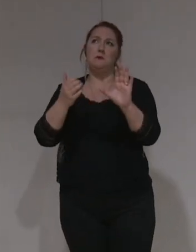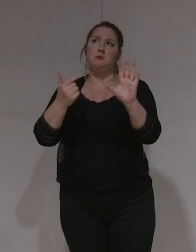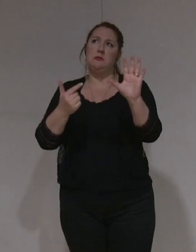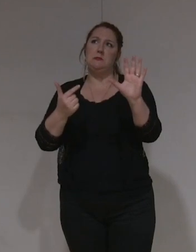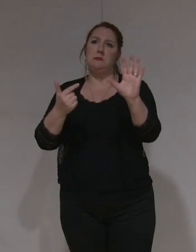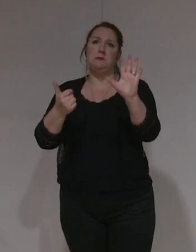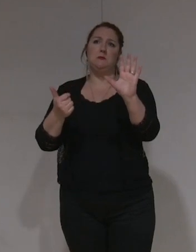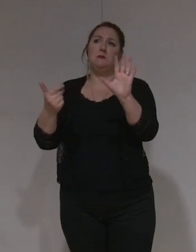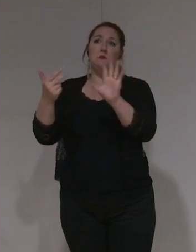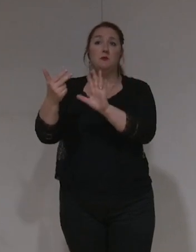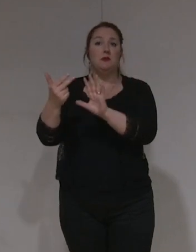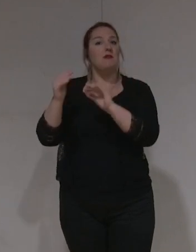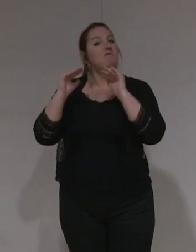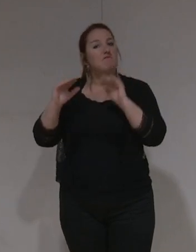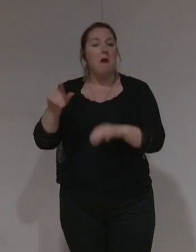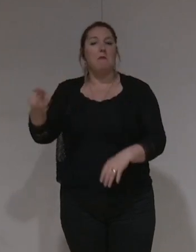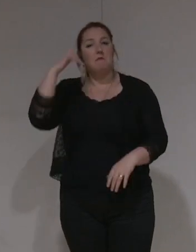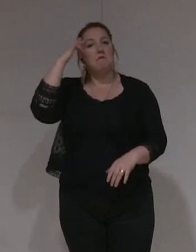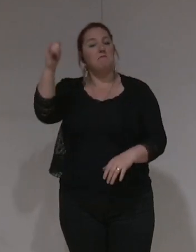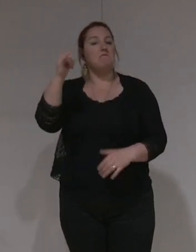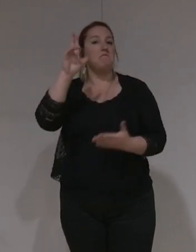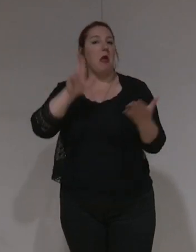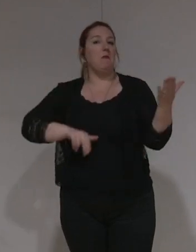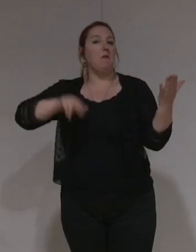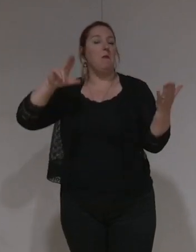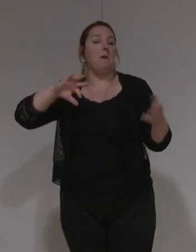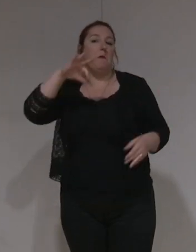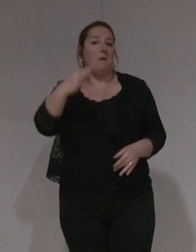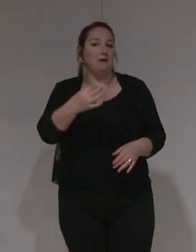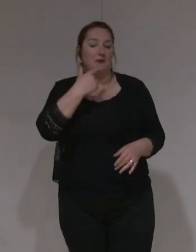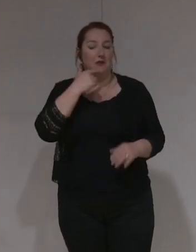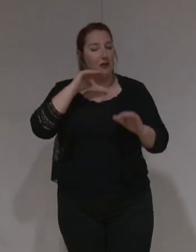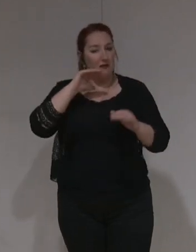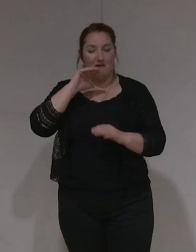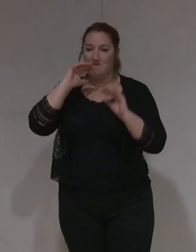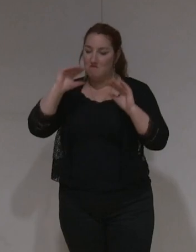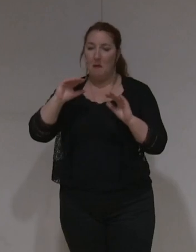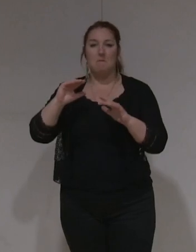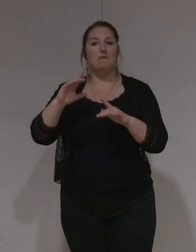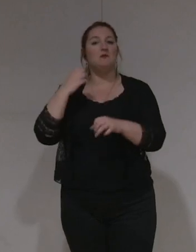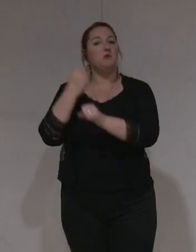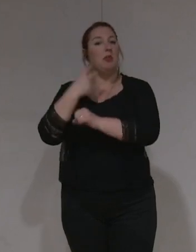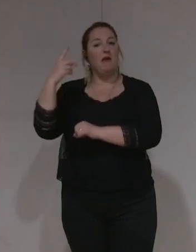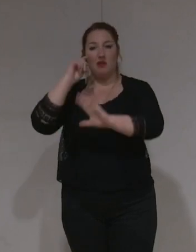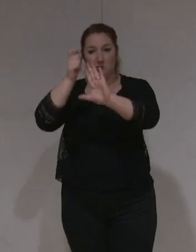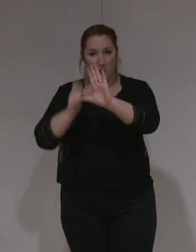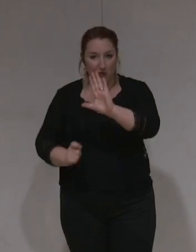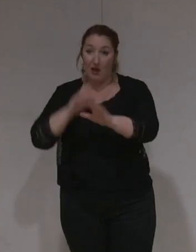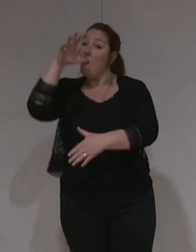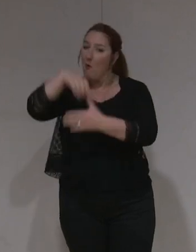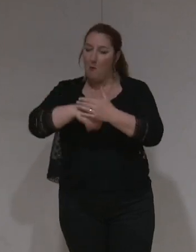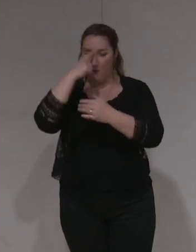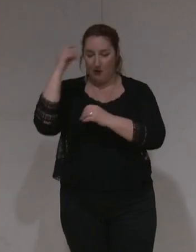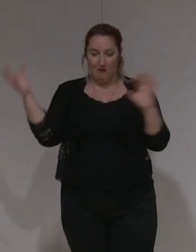qu'il pense et cette peinture d'une certaine façon elle travaille toute son œuvre sculptée comme par exemple dans d'autres œuves